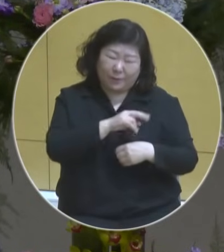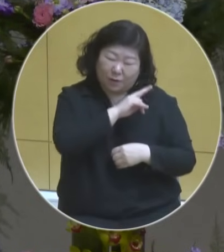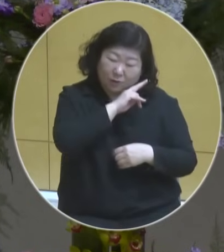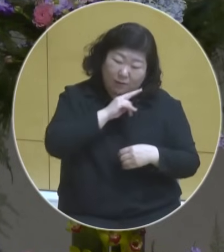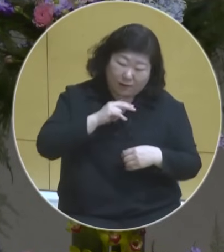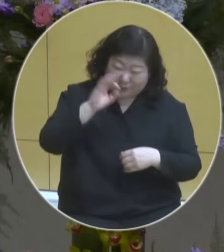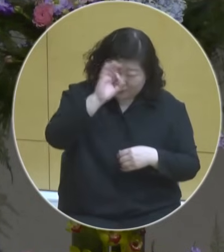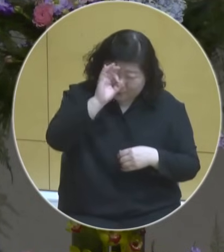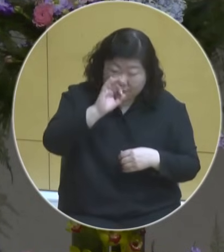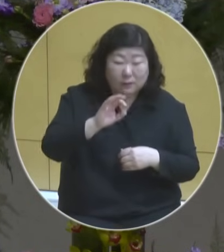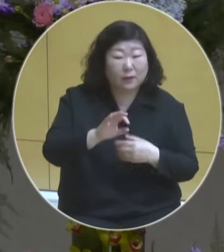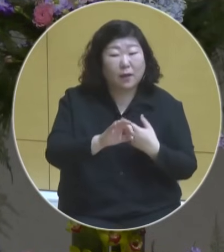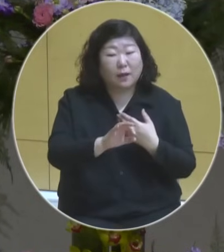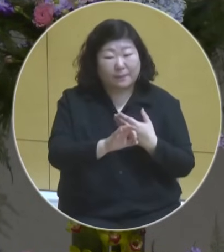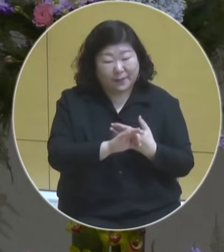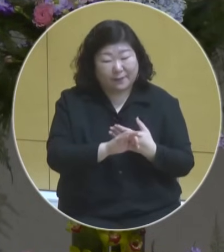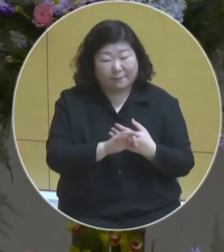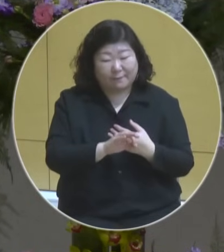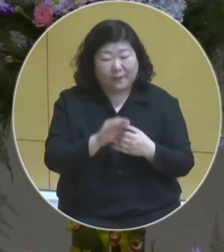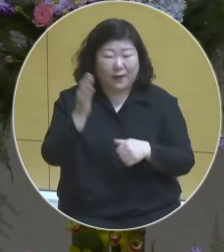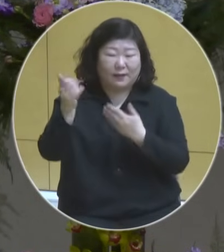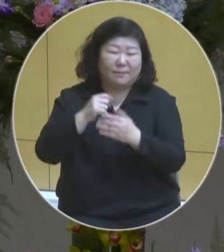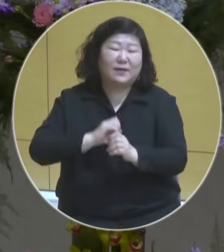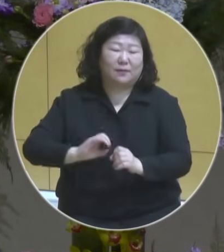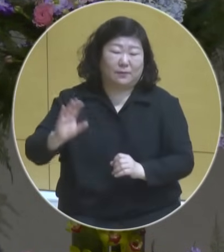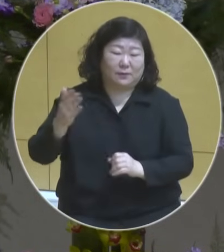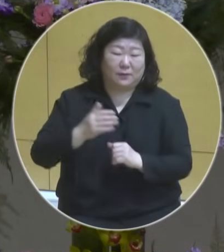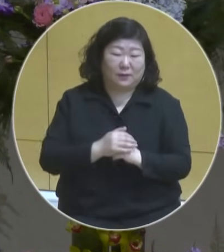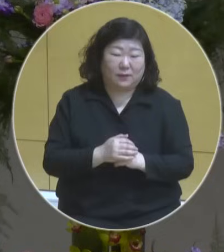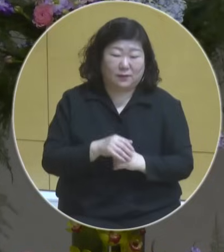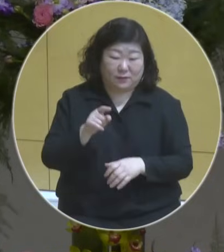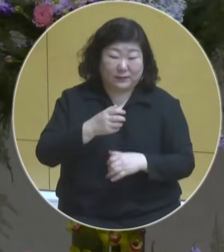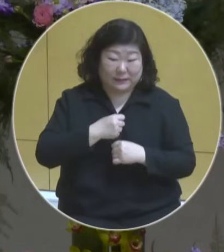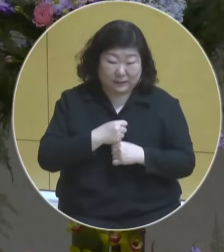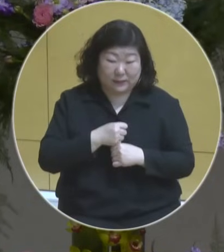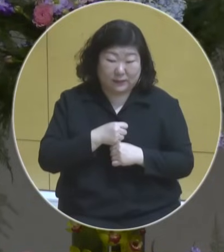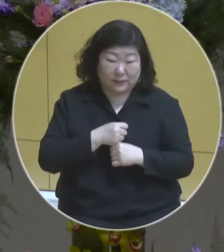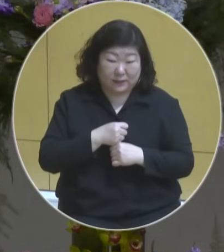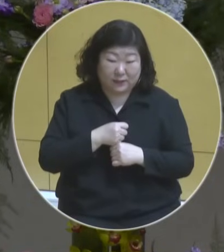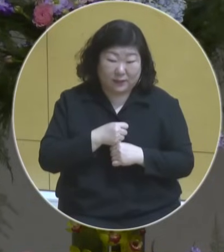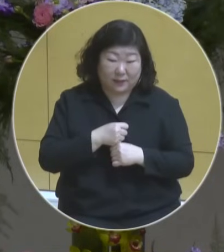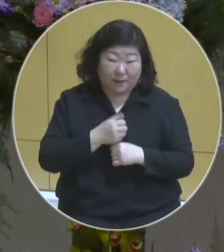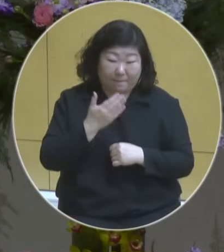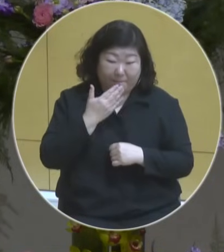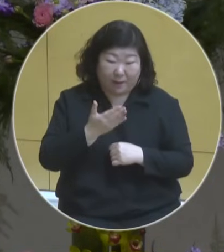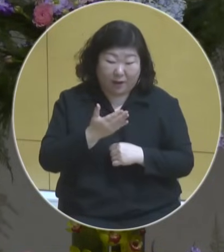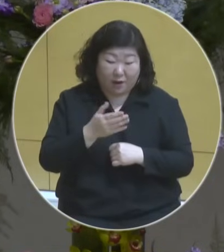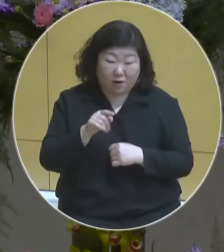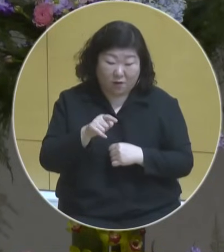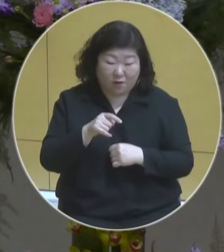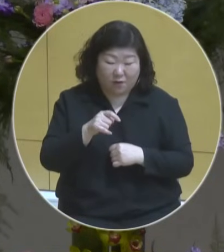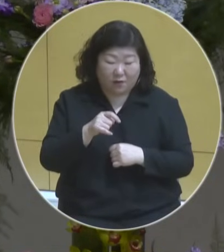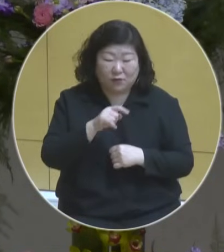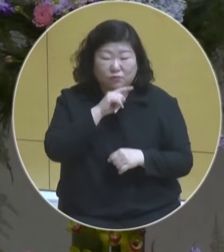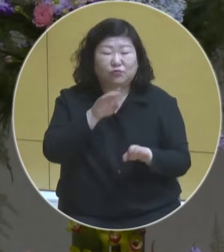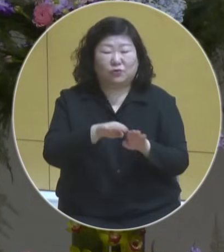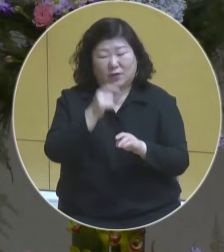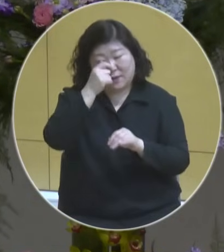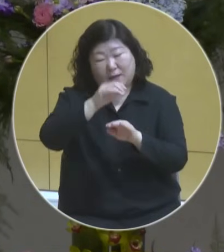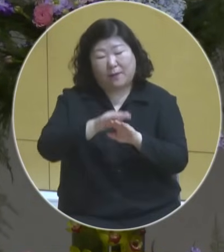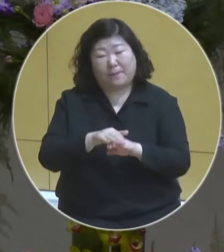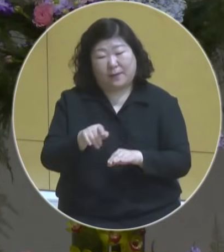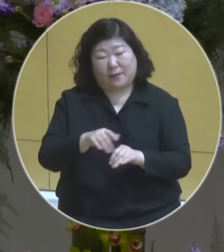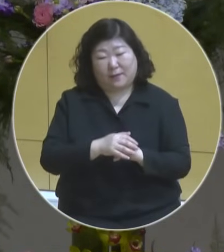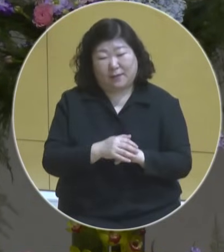잃어버립니다 그것을 지키게 해주는 것이 일날 예배드리는 겁니다 그이 예배드림이 나에게는 부담스럽고